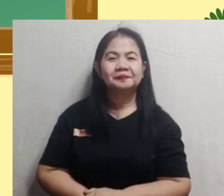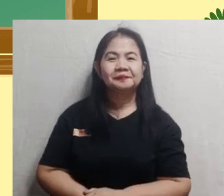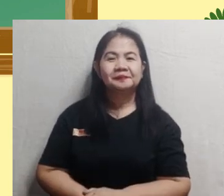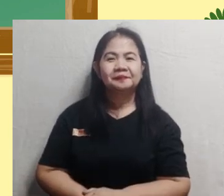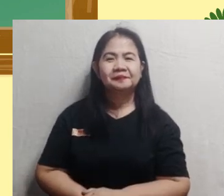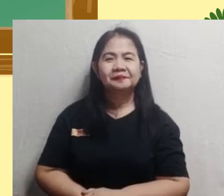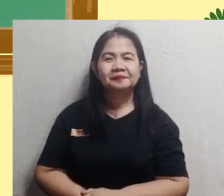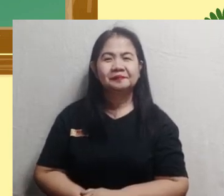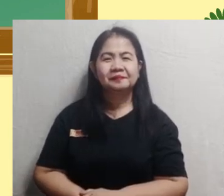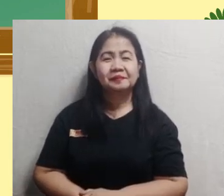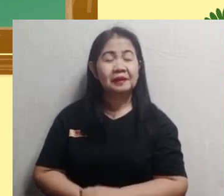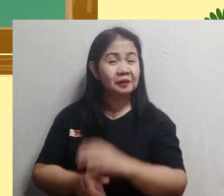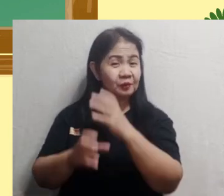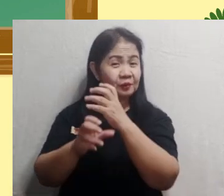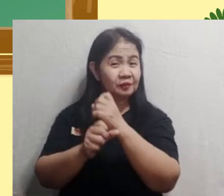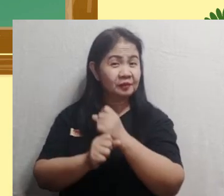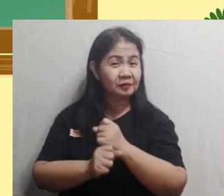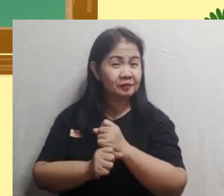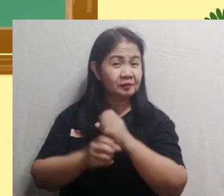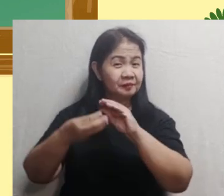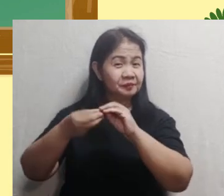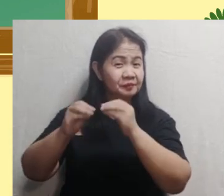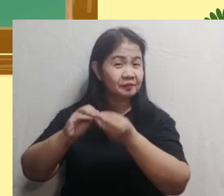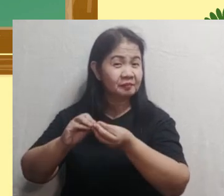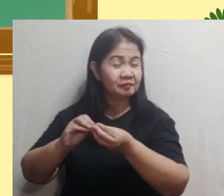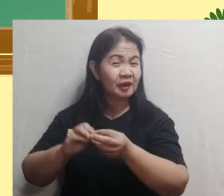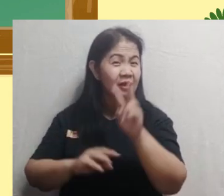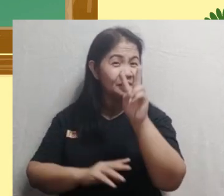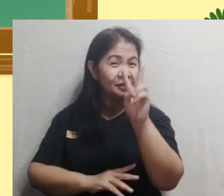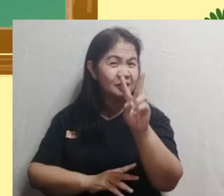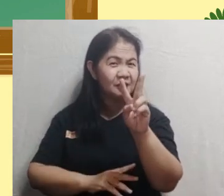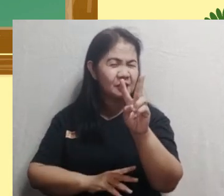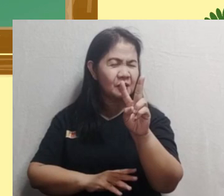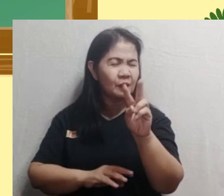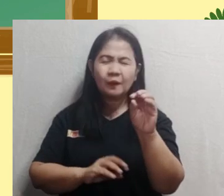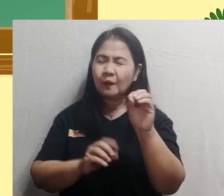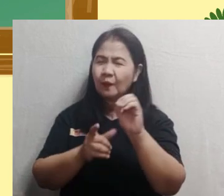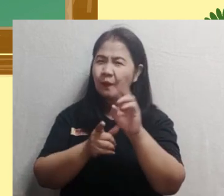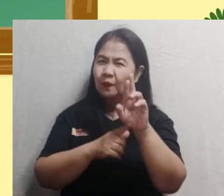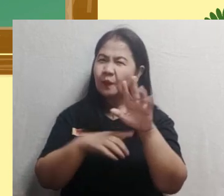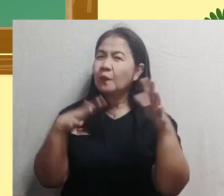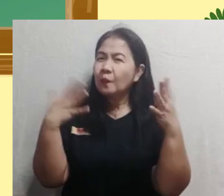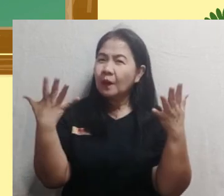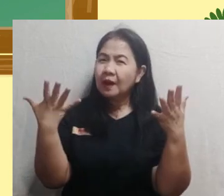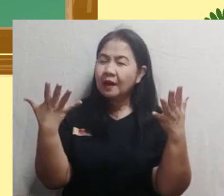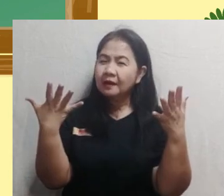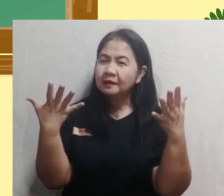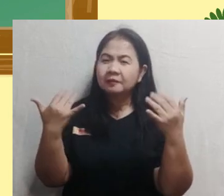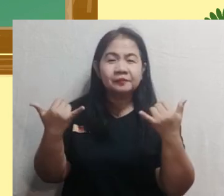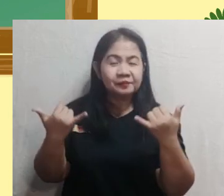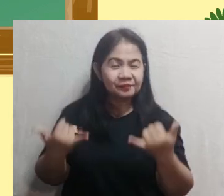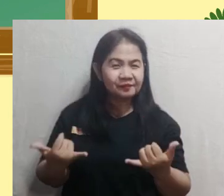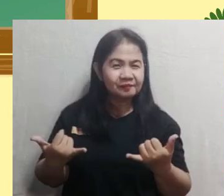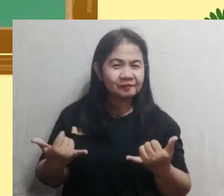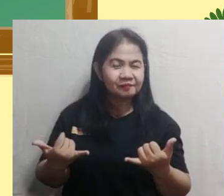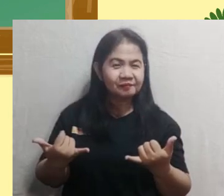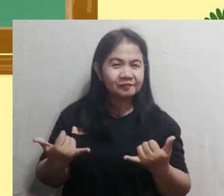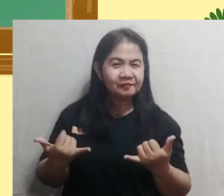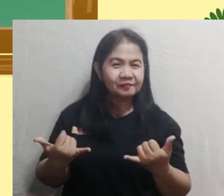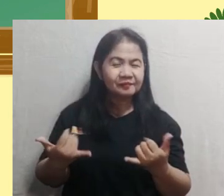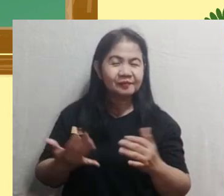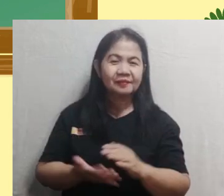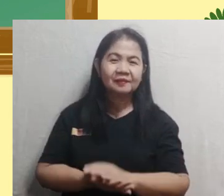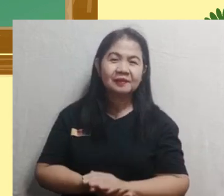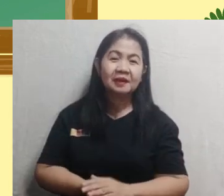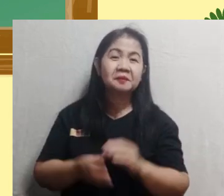Ang nakuha mo bang puntos ay 2 o wala kang nakuha? Sa pagkakataong ito, ang iyong